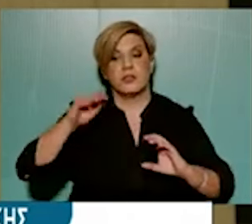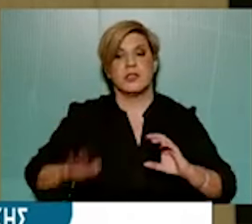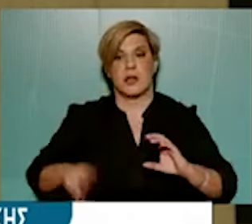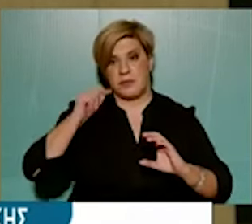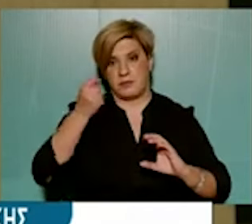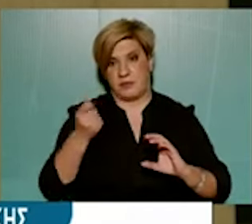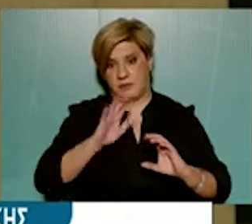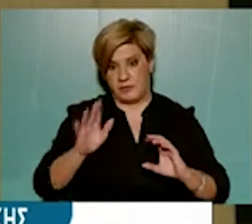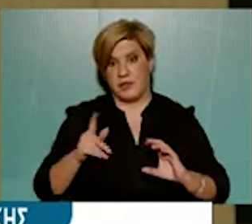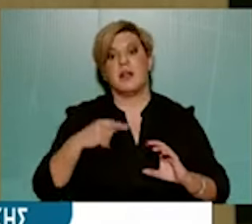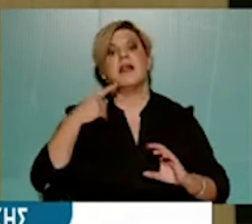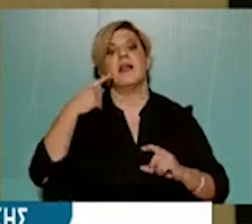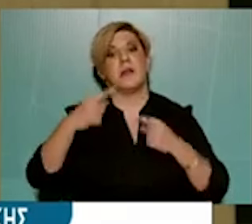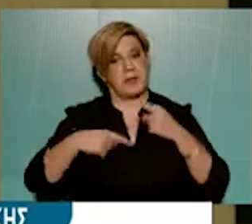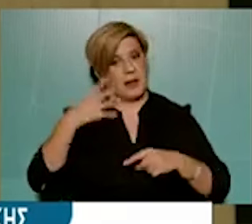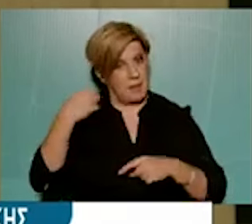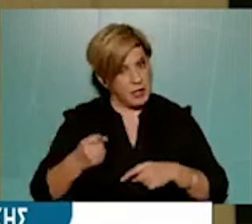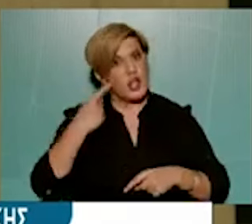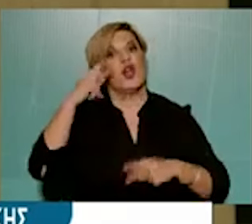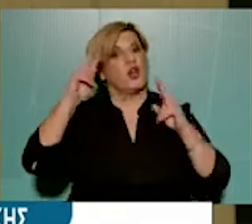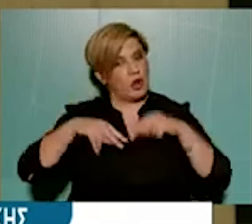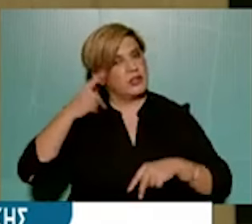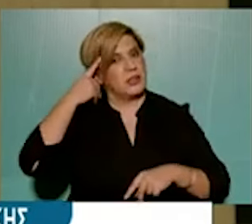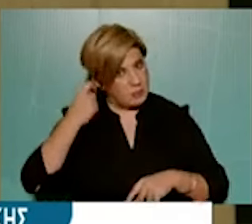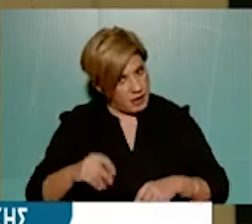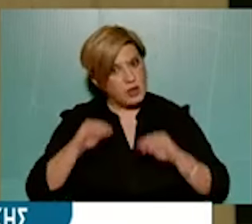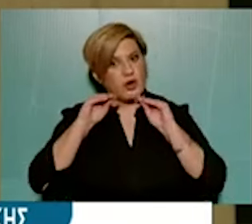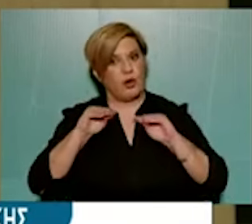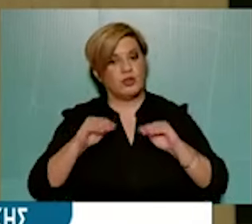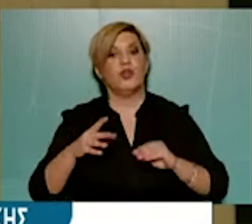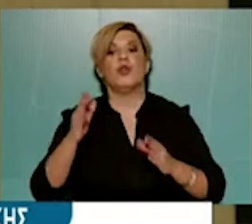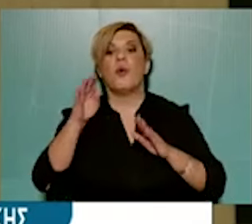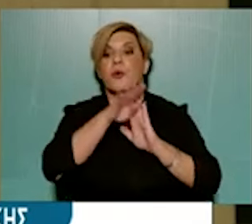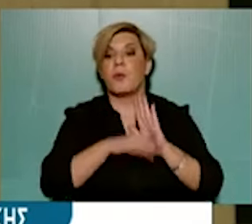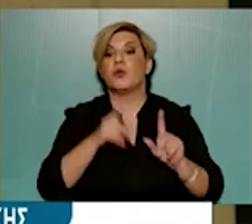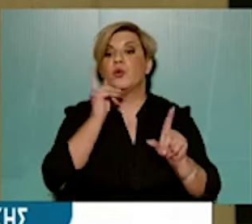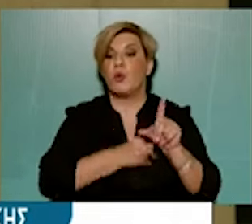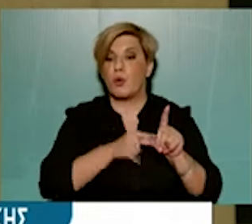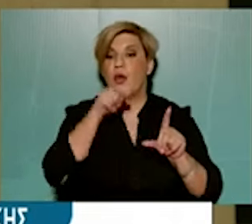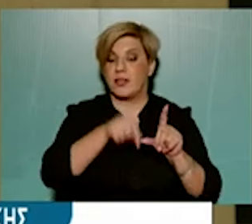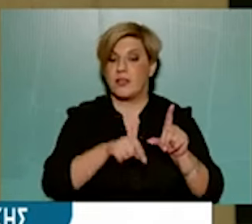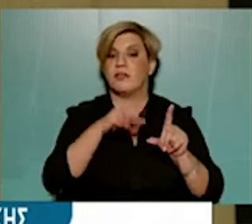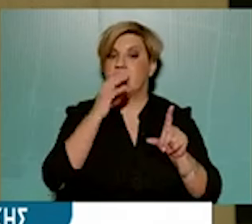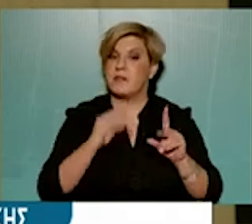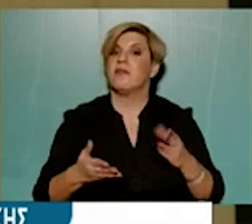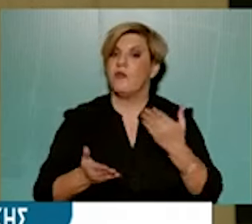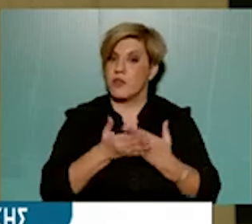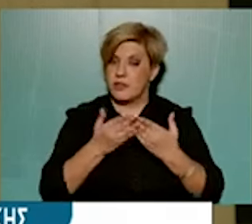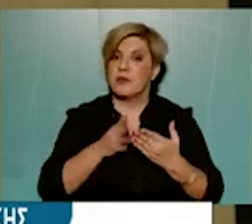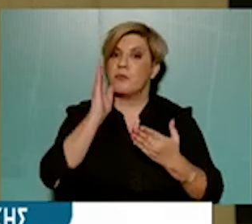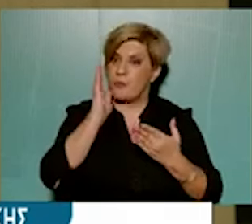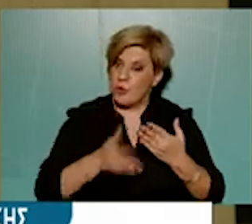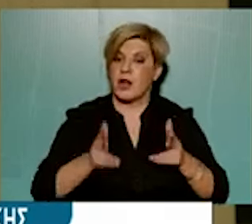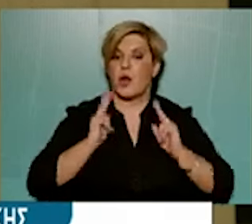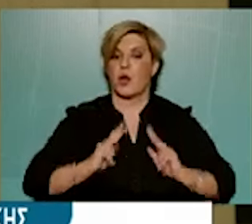μας. Ωστόσο, η πείρα υπάρχει, η γνώση υπάρχει. Το πρόγραμμα που έχει το ΚΚΕ και σε αυτή τη διακυβέρνηση θα συμβάλλει μπορεί